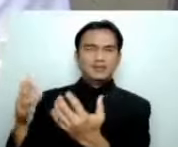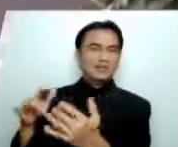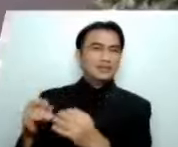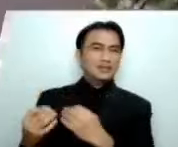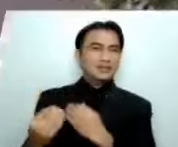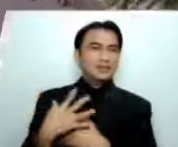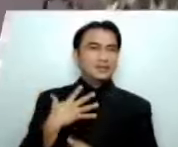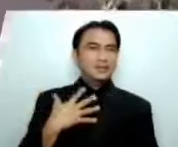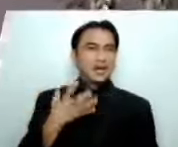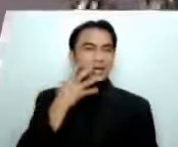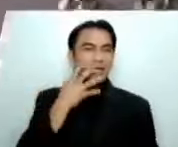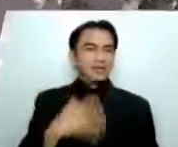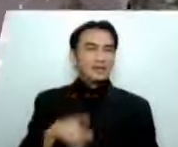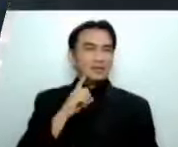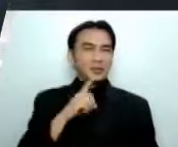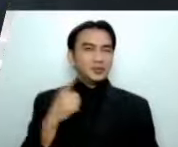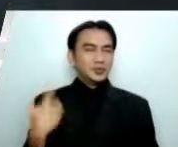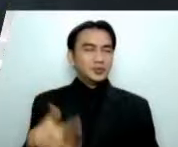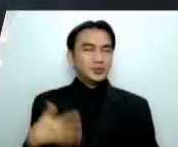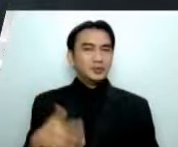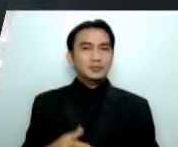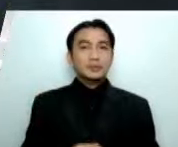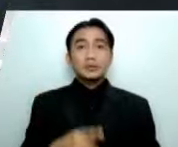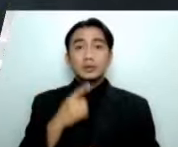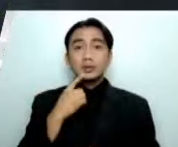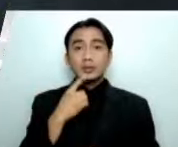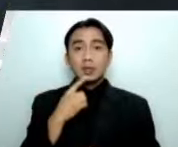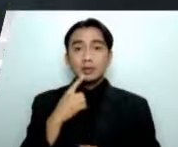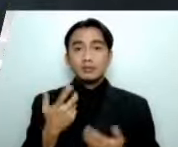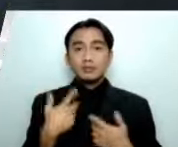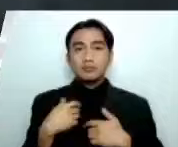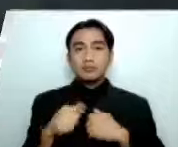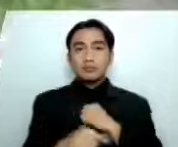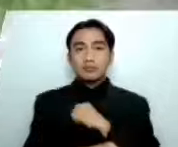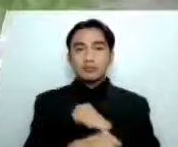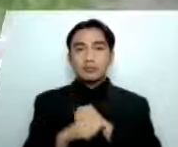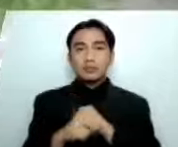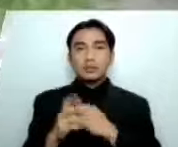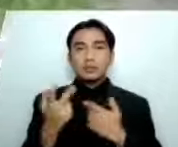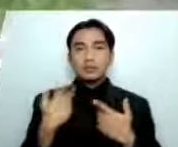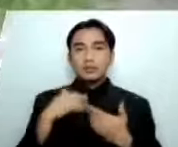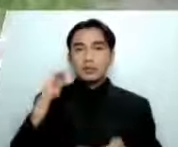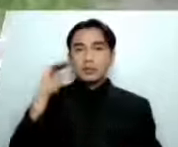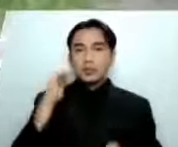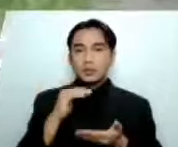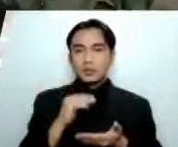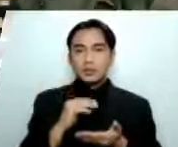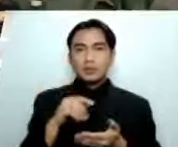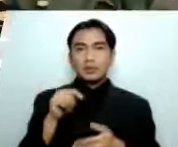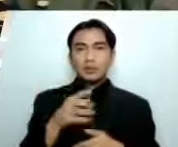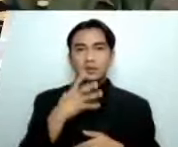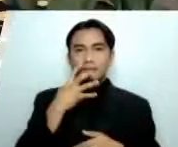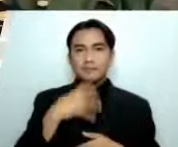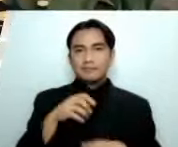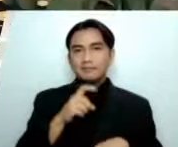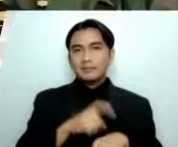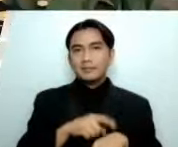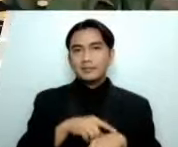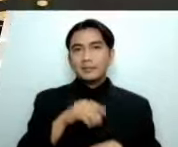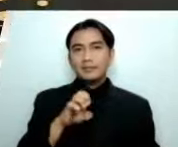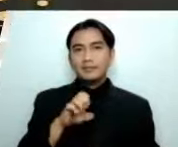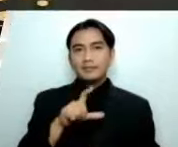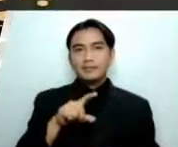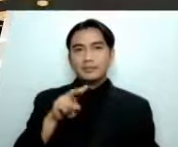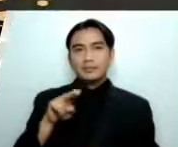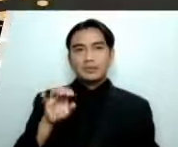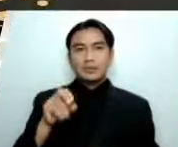talaga payo ng isang arkitekto para mabawasan ng init sa loob ng bahay lalo na ngayong mail ninyo magbukas ng bintana at